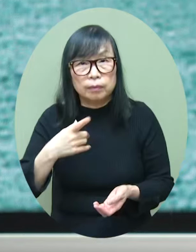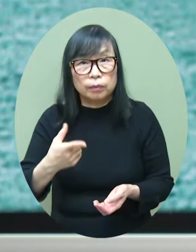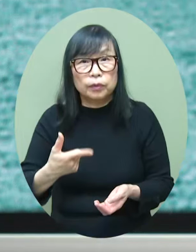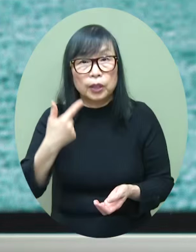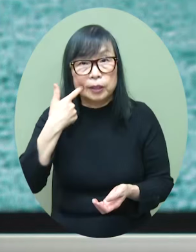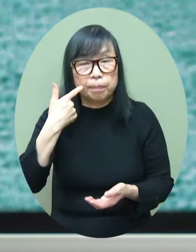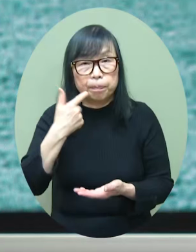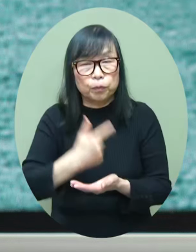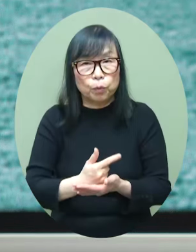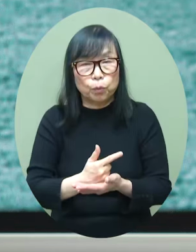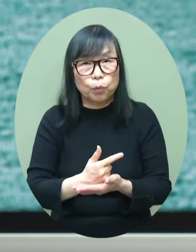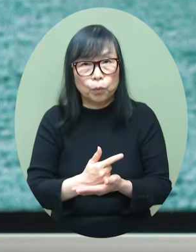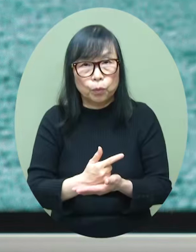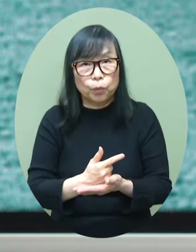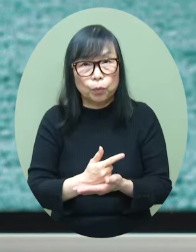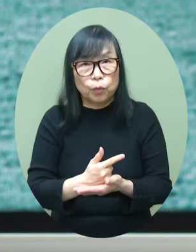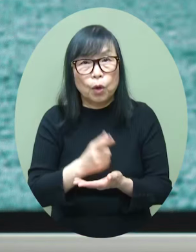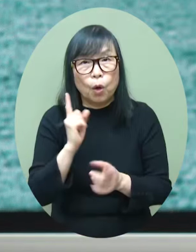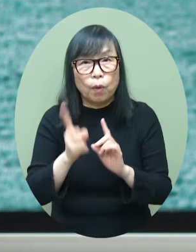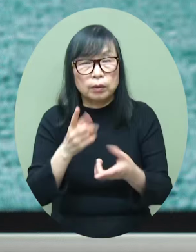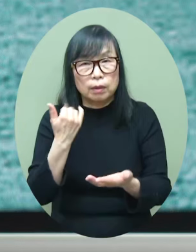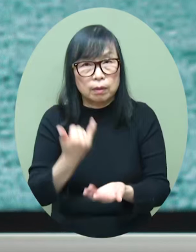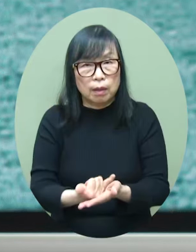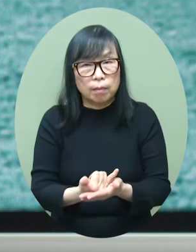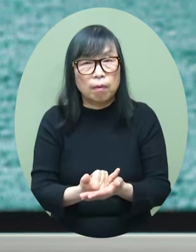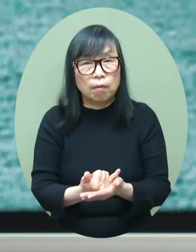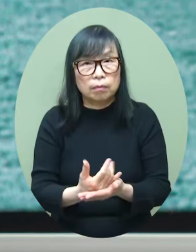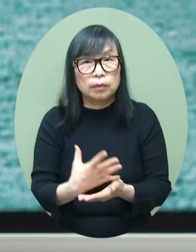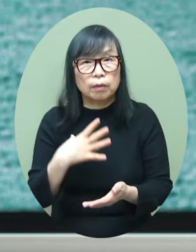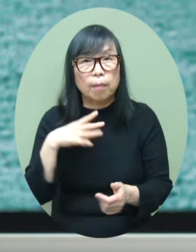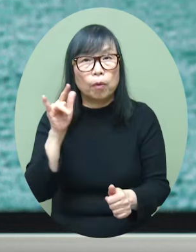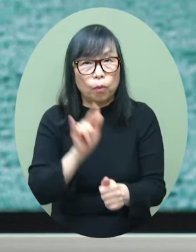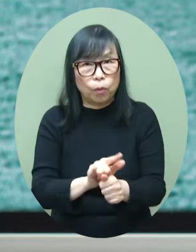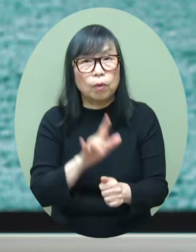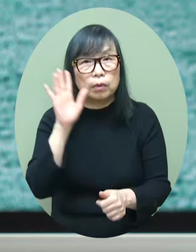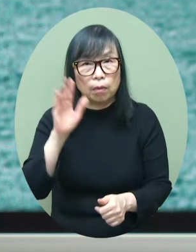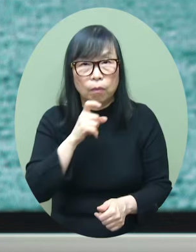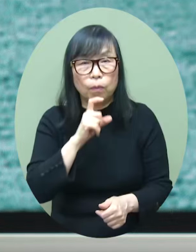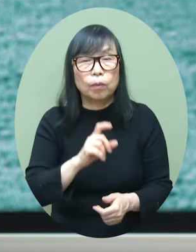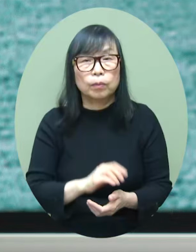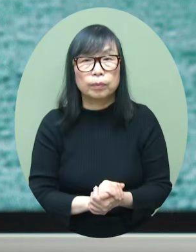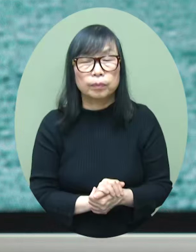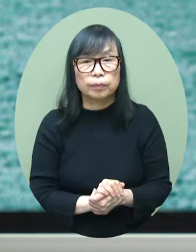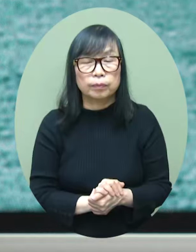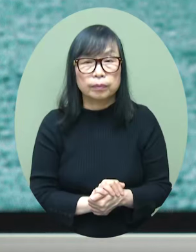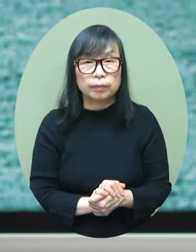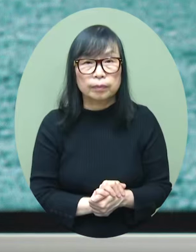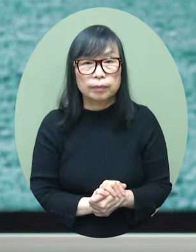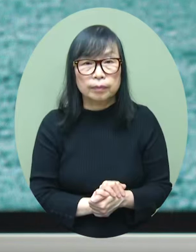嚴重啊情況或者死亡嘅情況咧，都係有保護嘅。咁